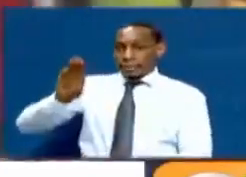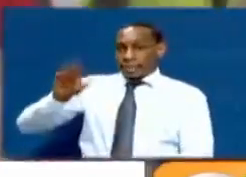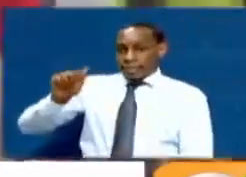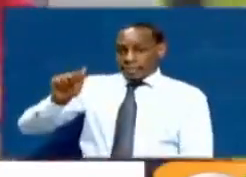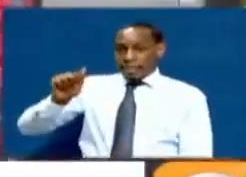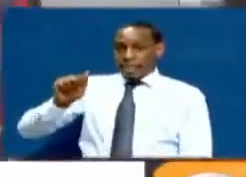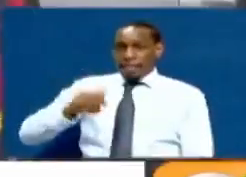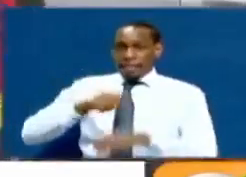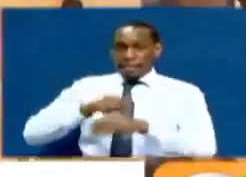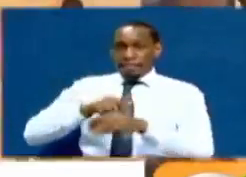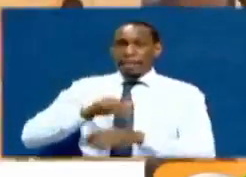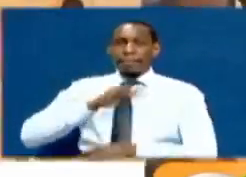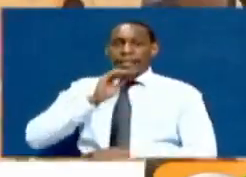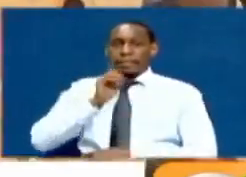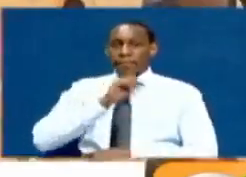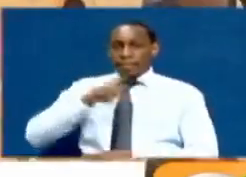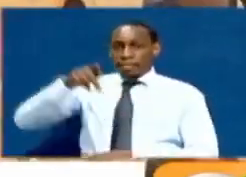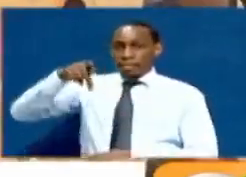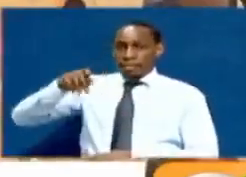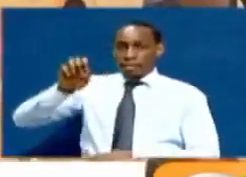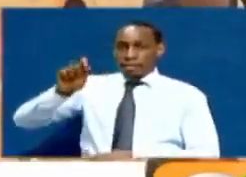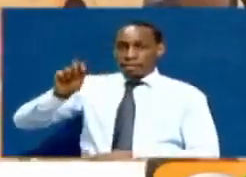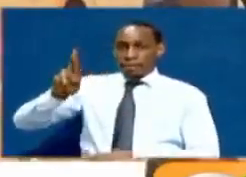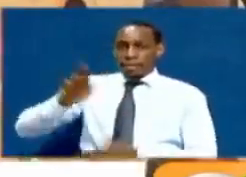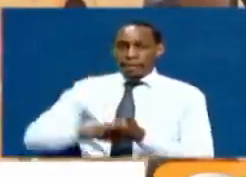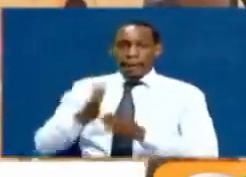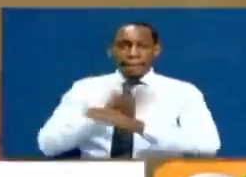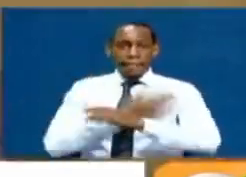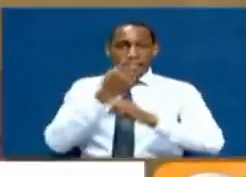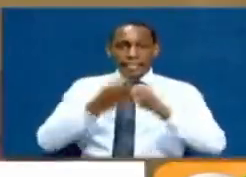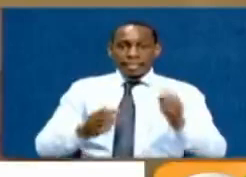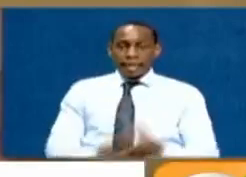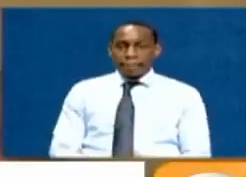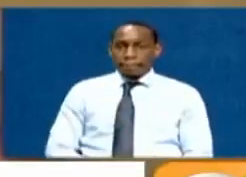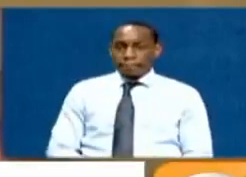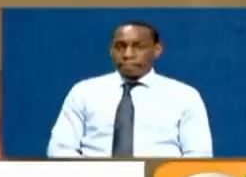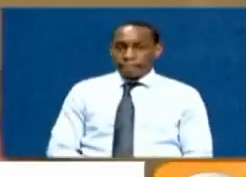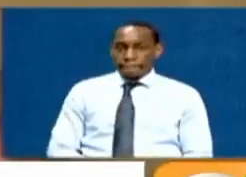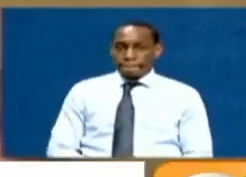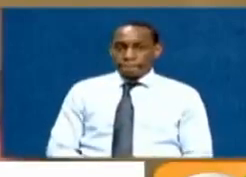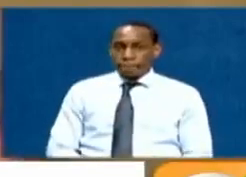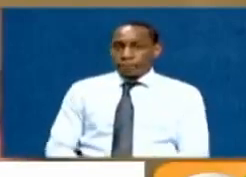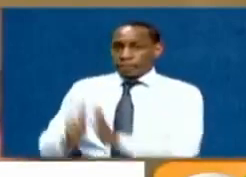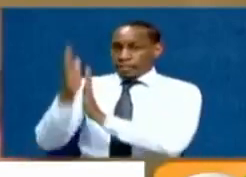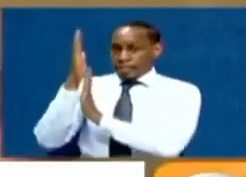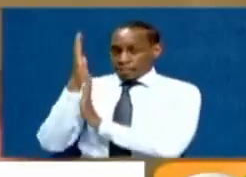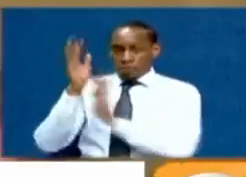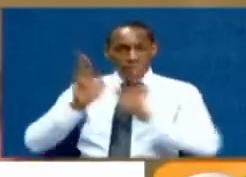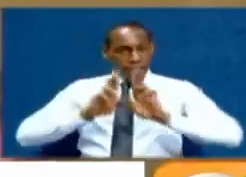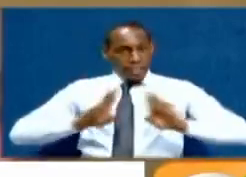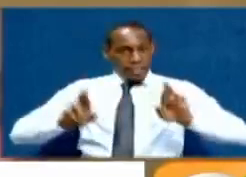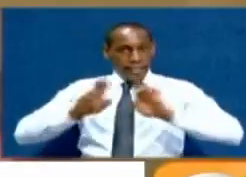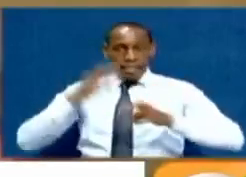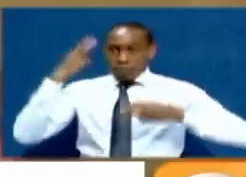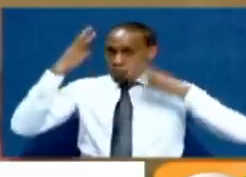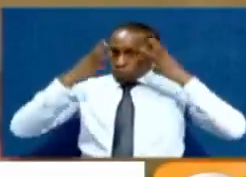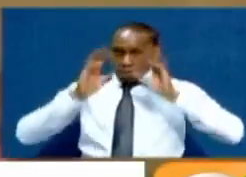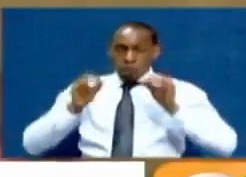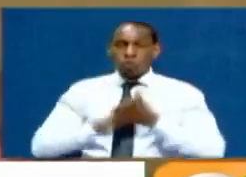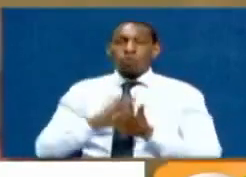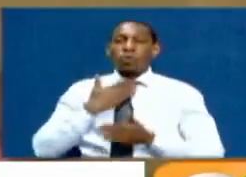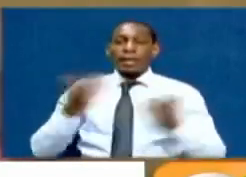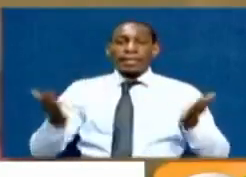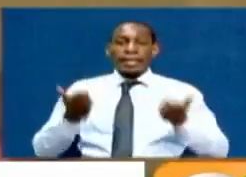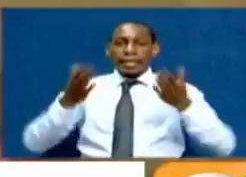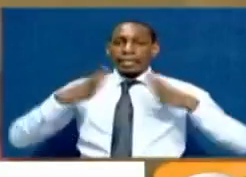wadi baada ya kifo cha Peter Chomba mwaka uliopita. Security has been put in place and we are not worried, so I want to